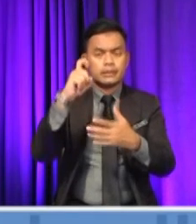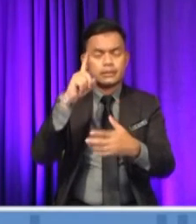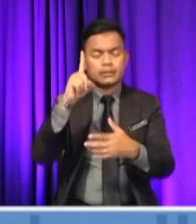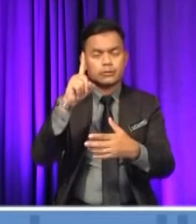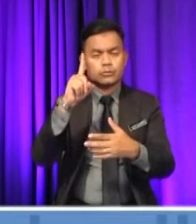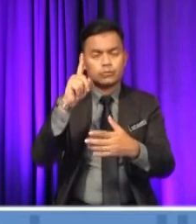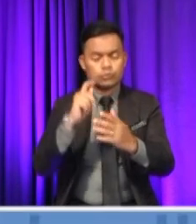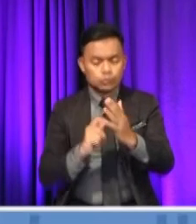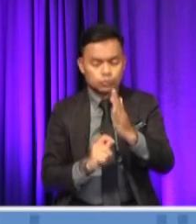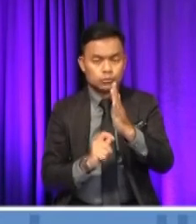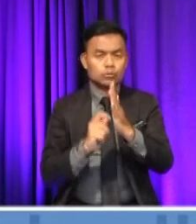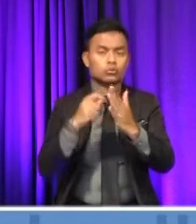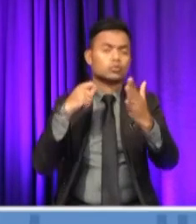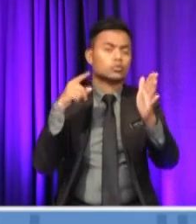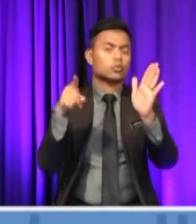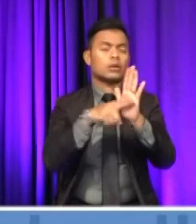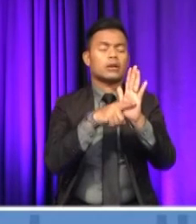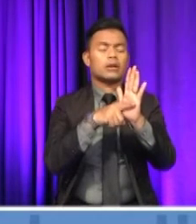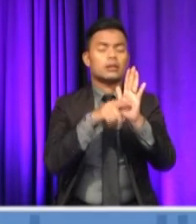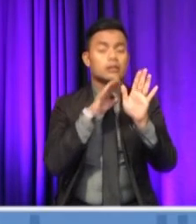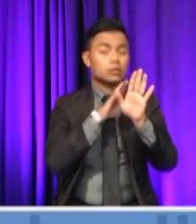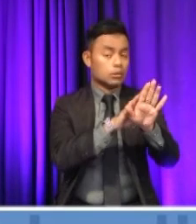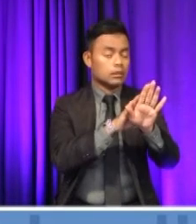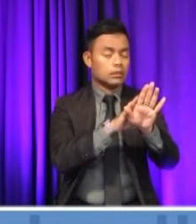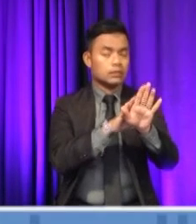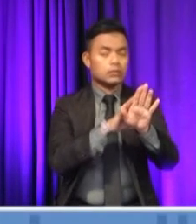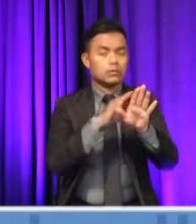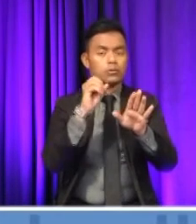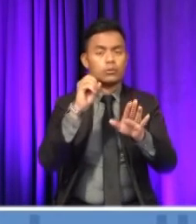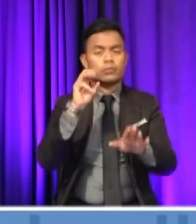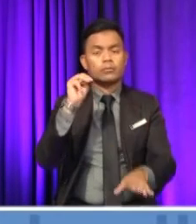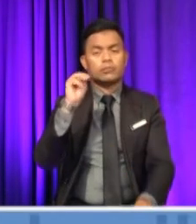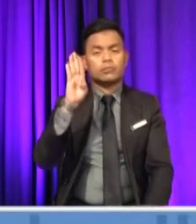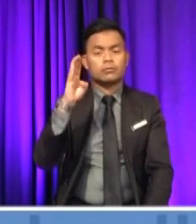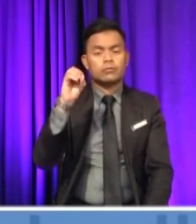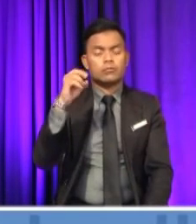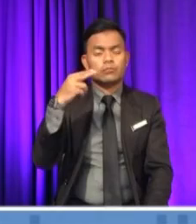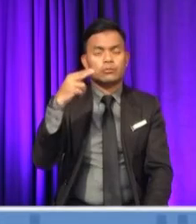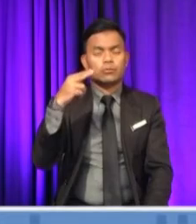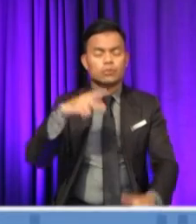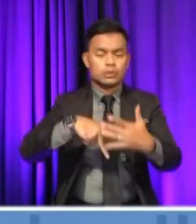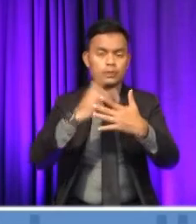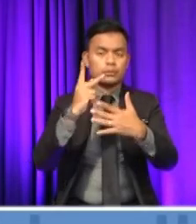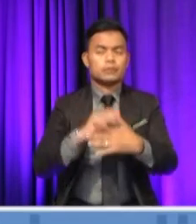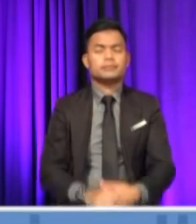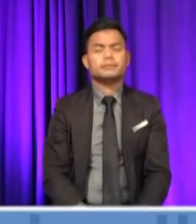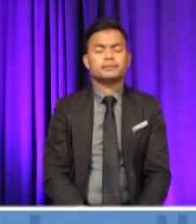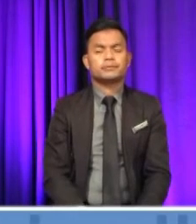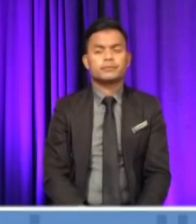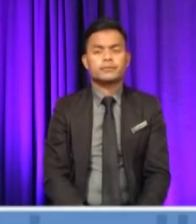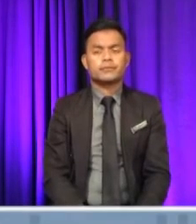omboh keluar. Bila omboh keluar, dia akan menolak produk. Udara pada bahagian Y1 akan keluar pada